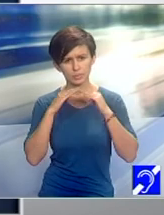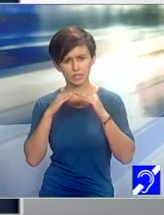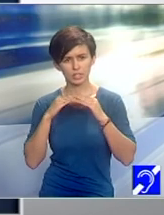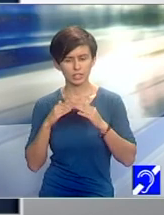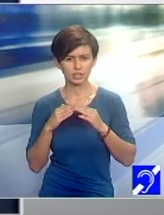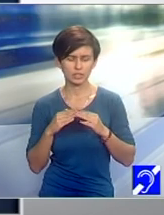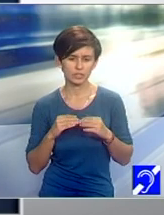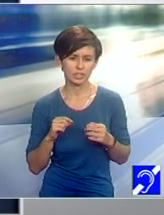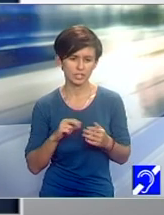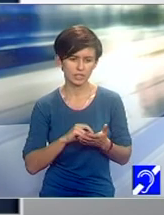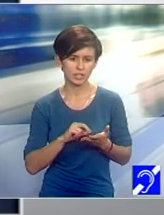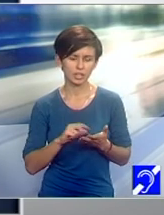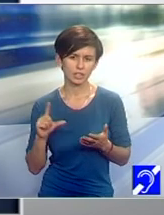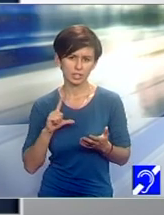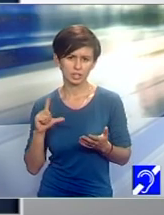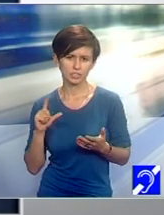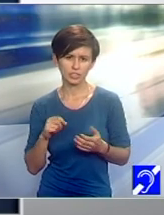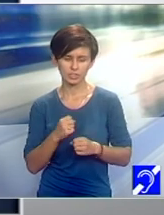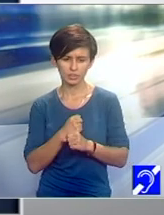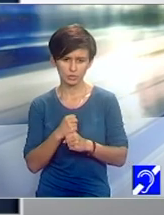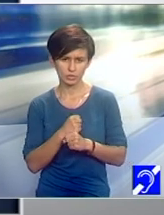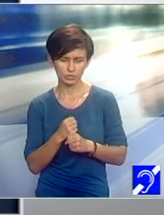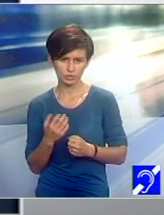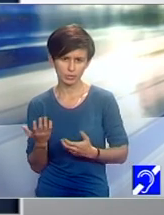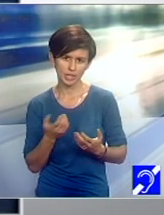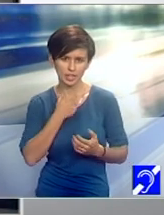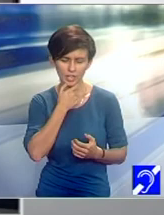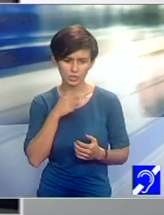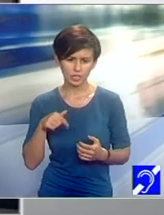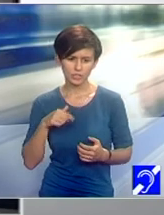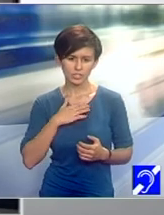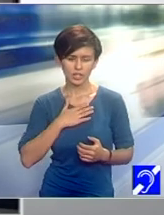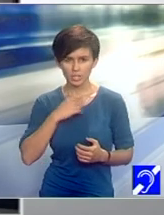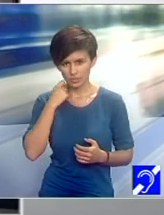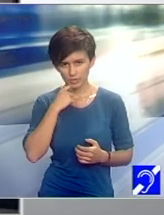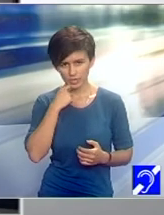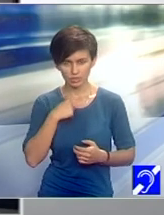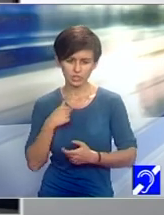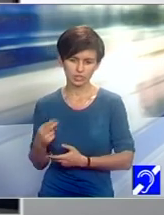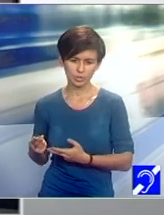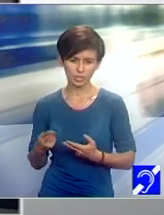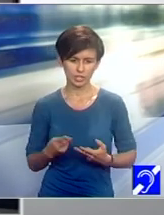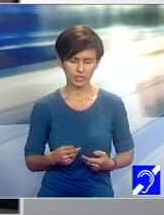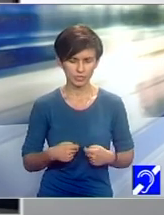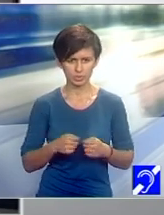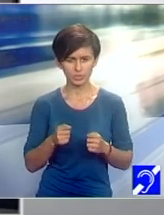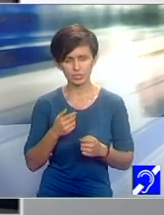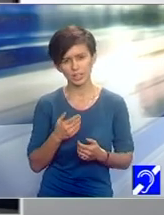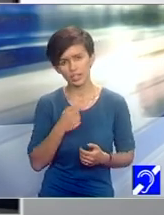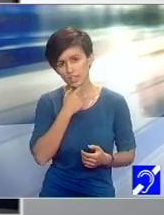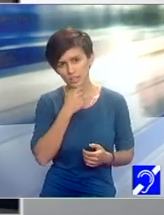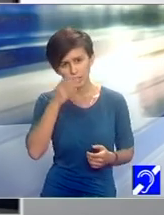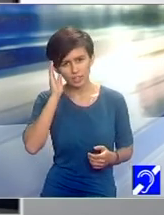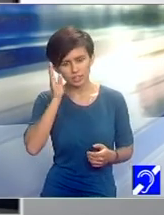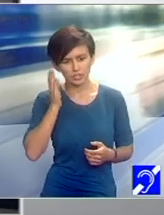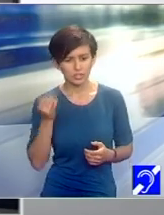un studiu pe care din anul acesta l-avem și în Cluj și invit pe toată lumea ca de la anul cine este